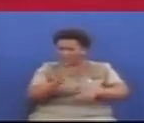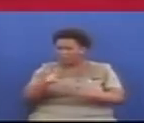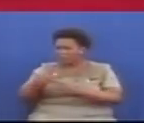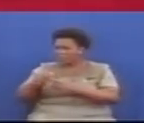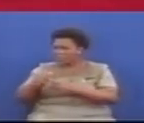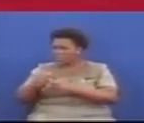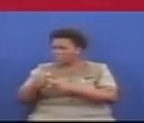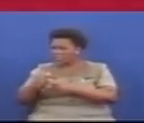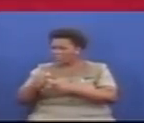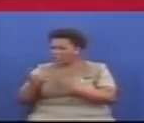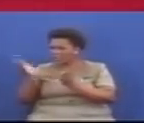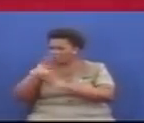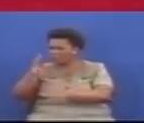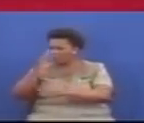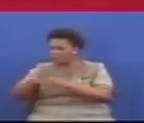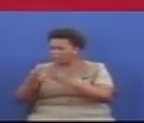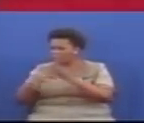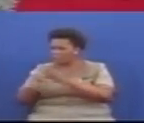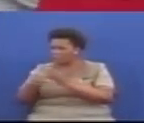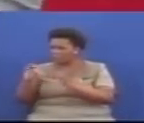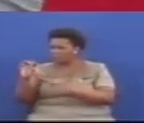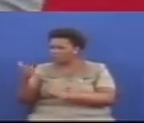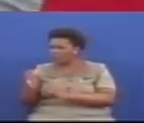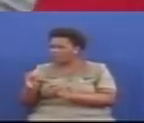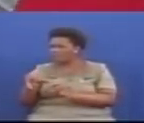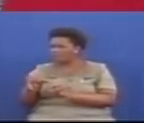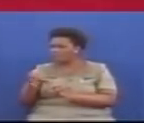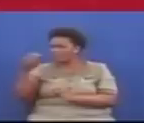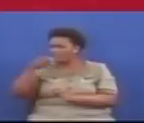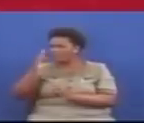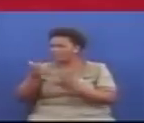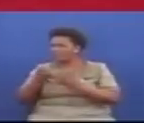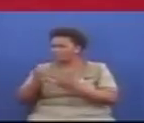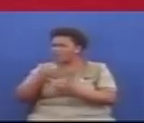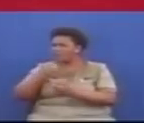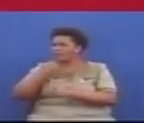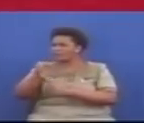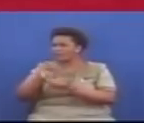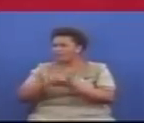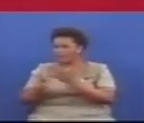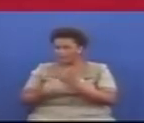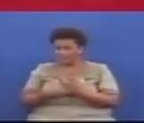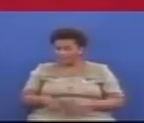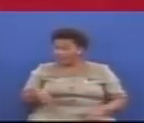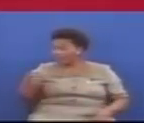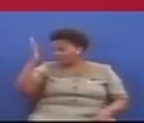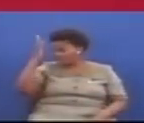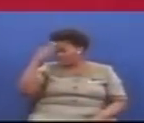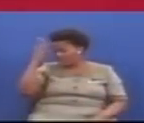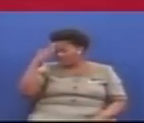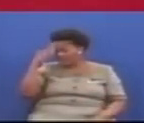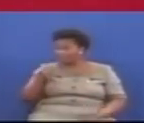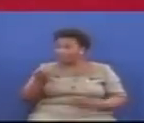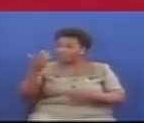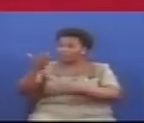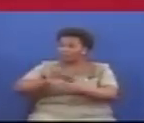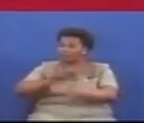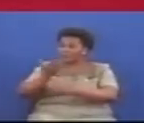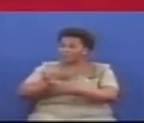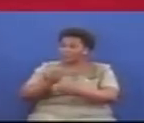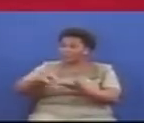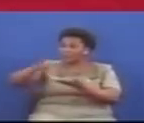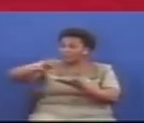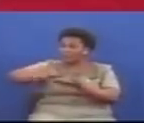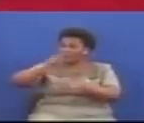Kimsingi Mheshimiwa Spika, niseme kwamba zoezi la kumuongezea muda linazingatiwa kitaalamu ili kuona